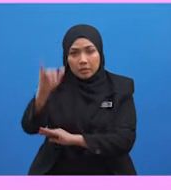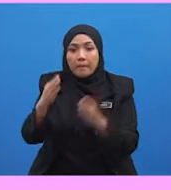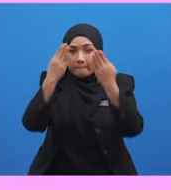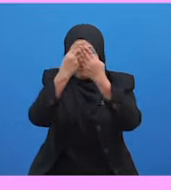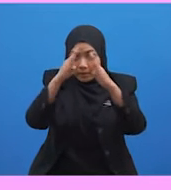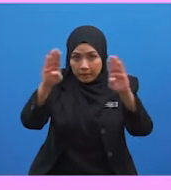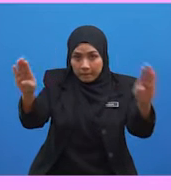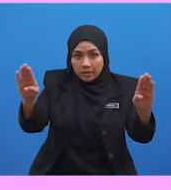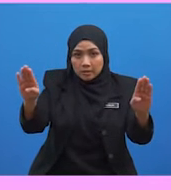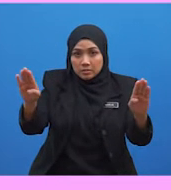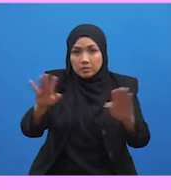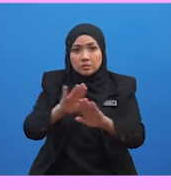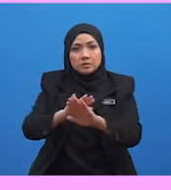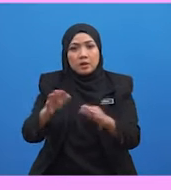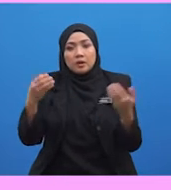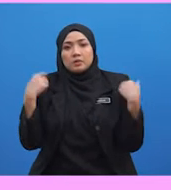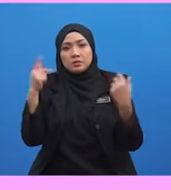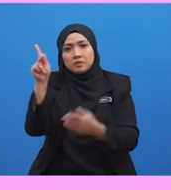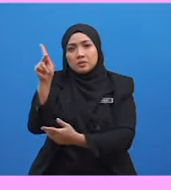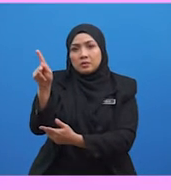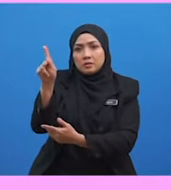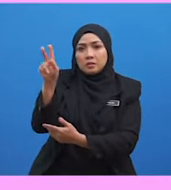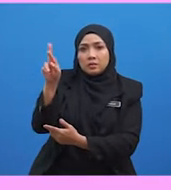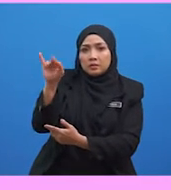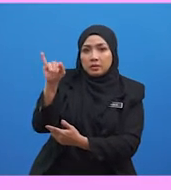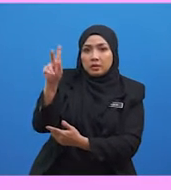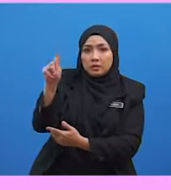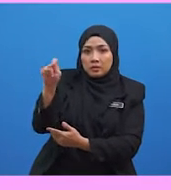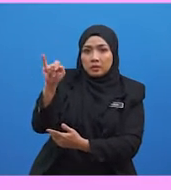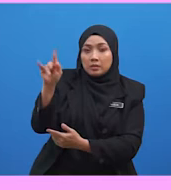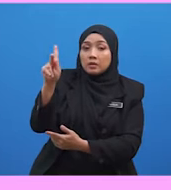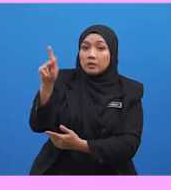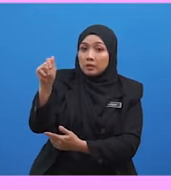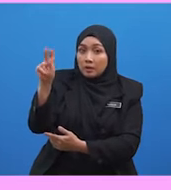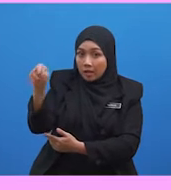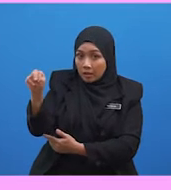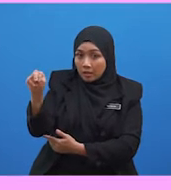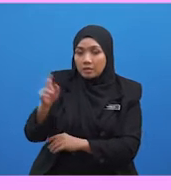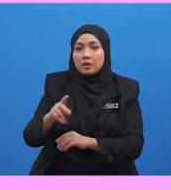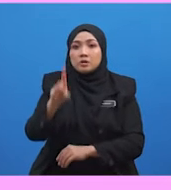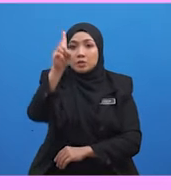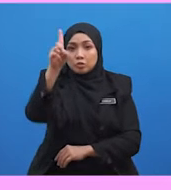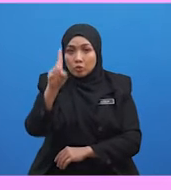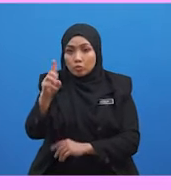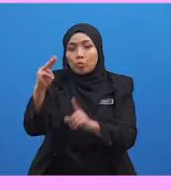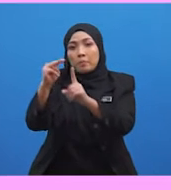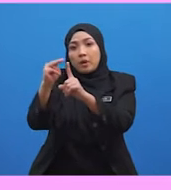kritikan. Manakala cadangan jawapan untuk kumpulan fokus